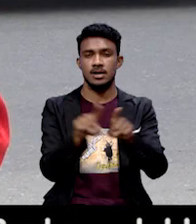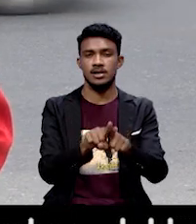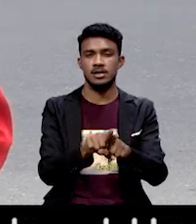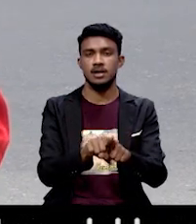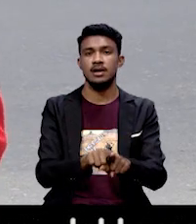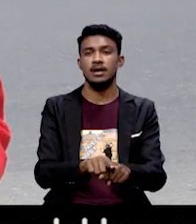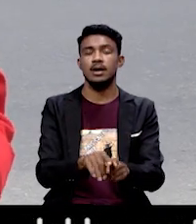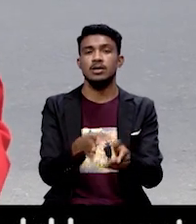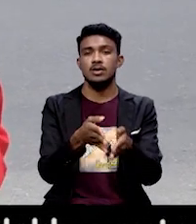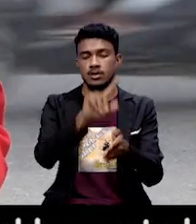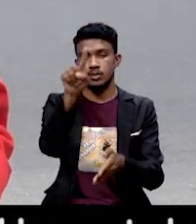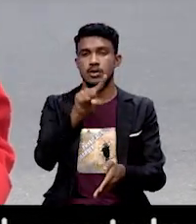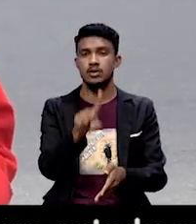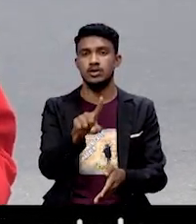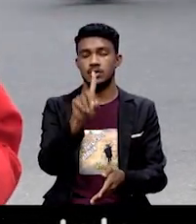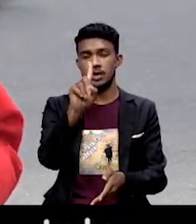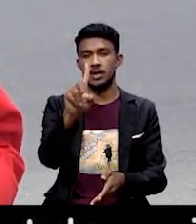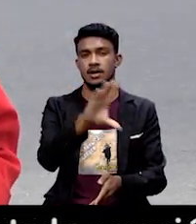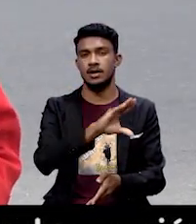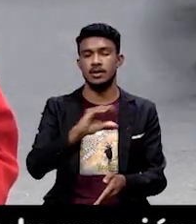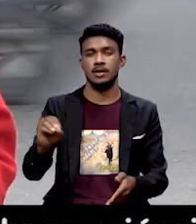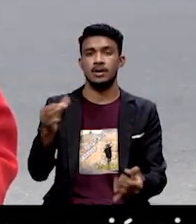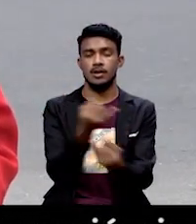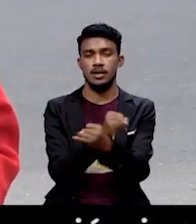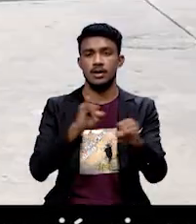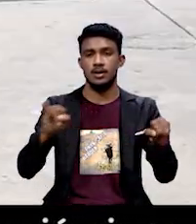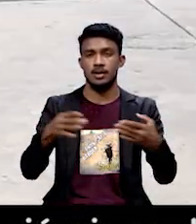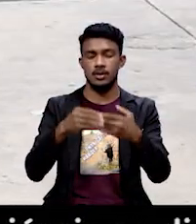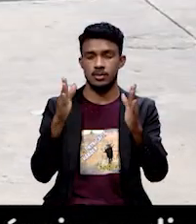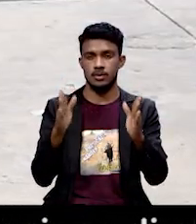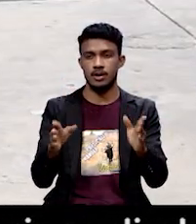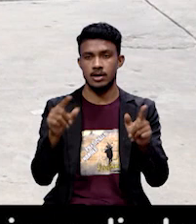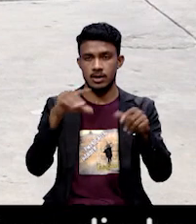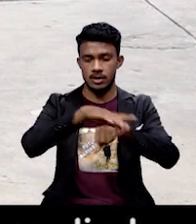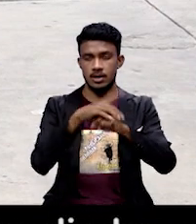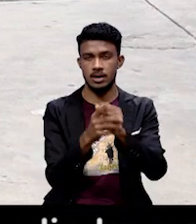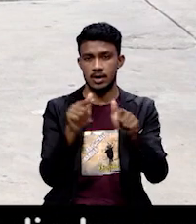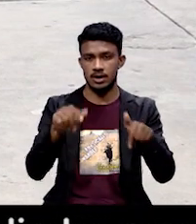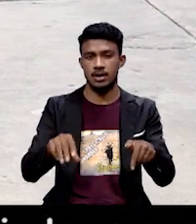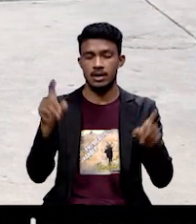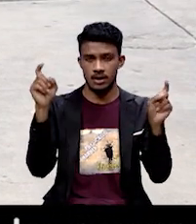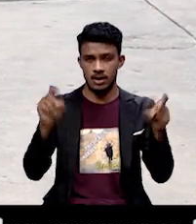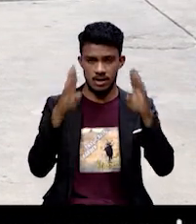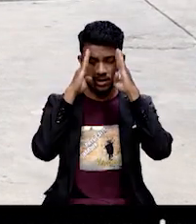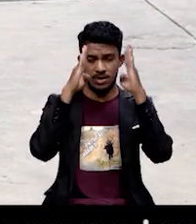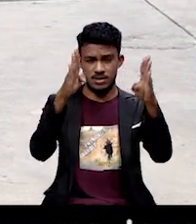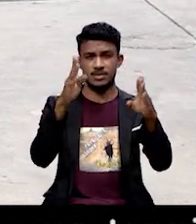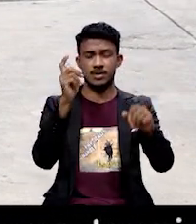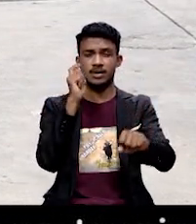ida bamakai rota ukung raidane. Tengki haraik matang ba